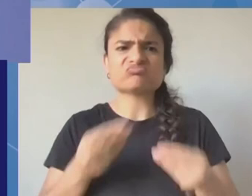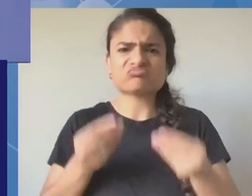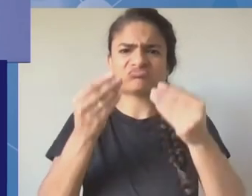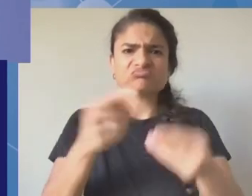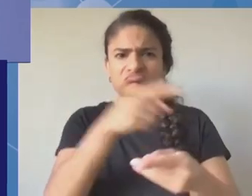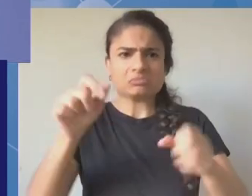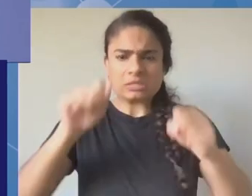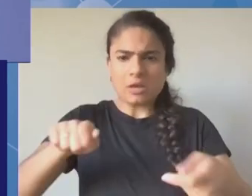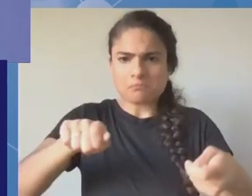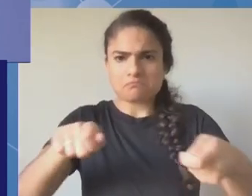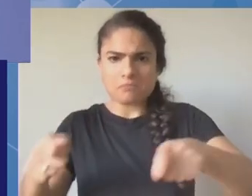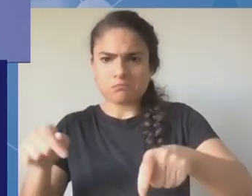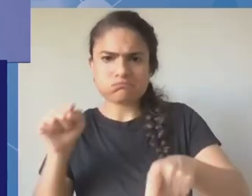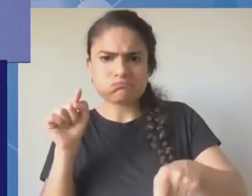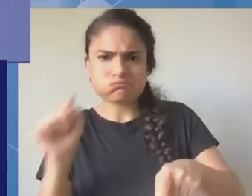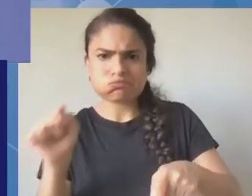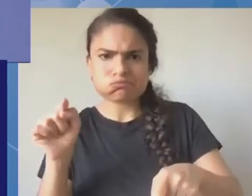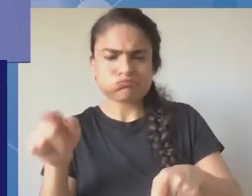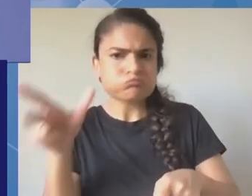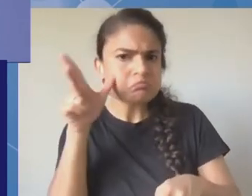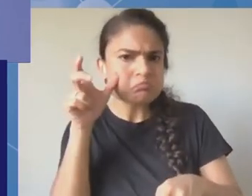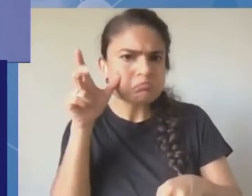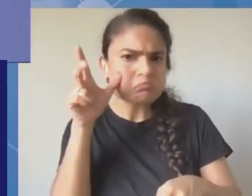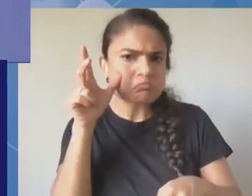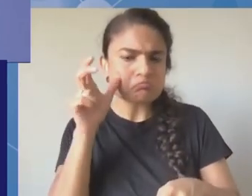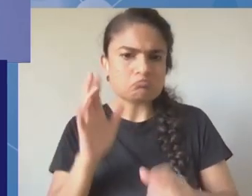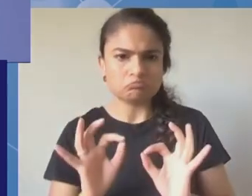如果大家需要的翻译的话，你们可以使用。